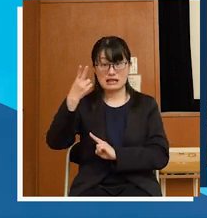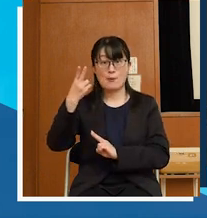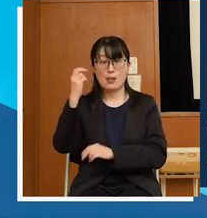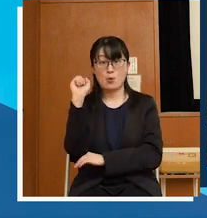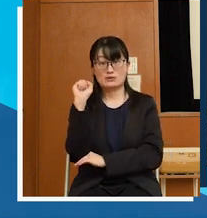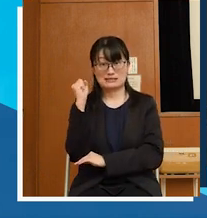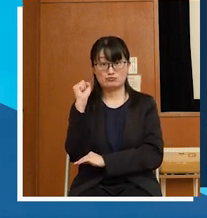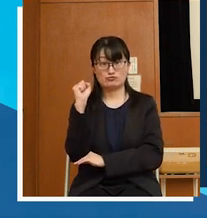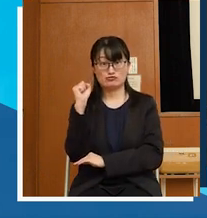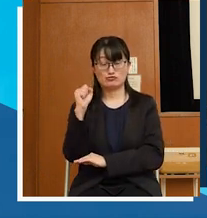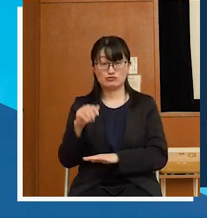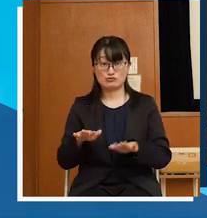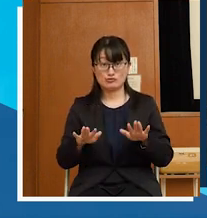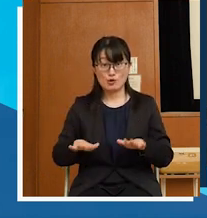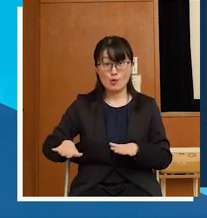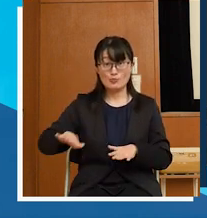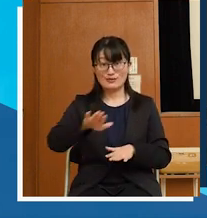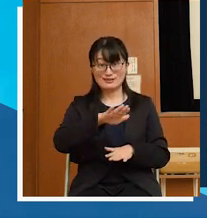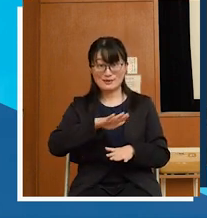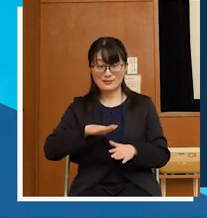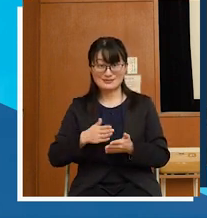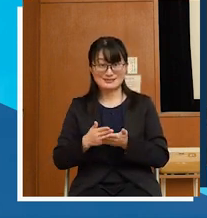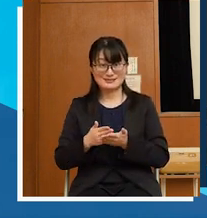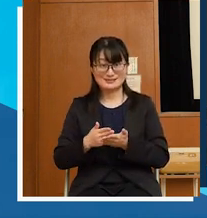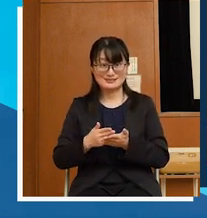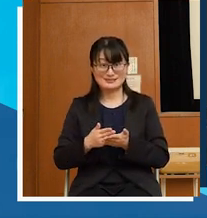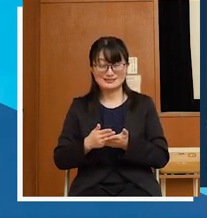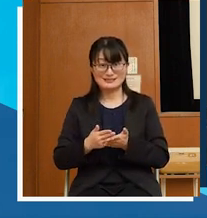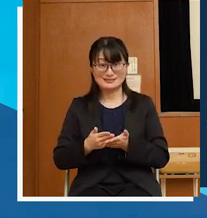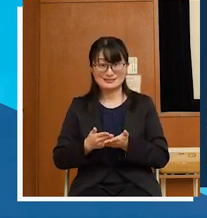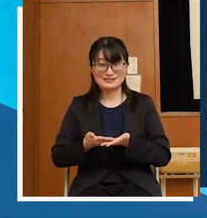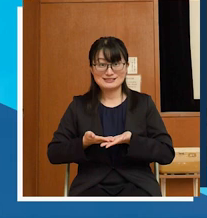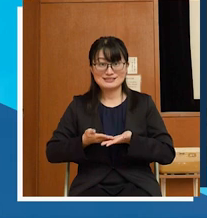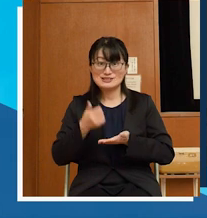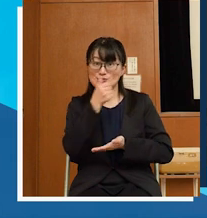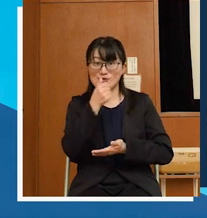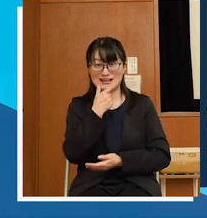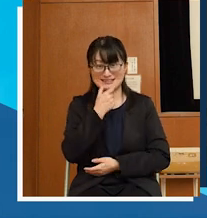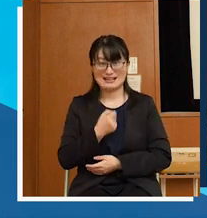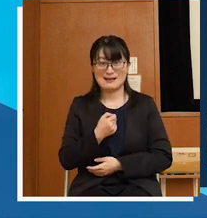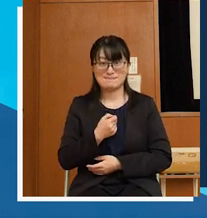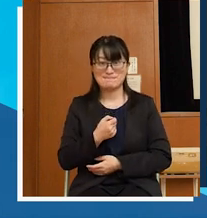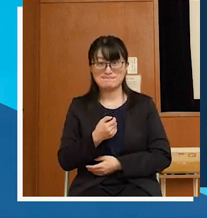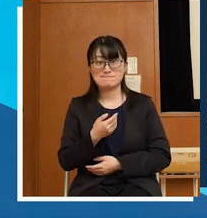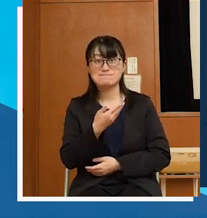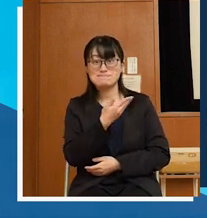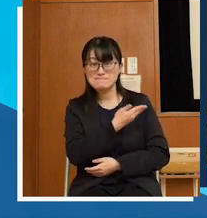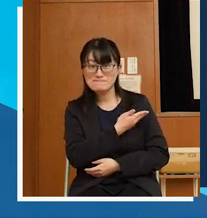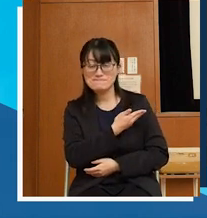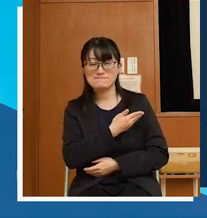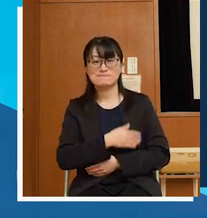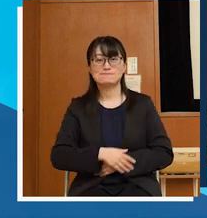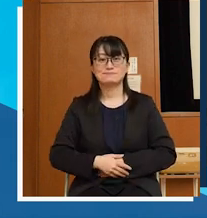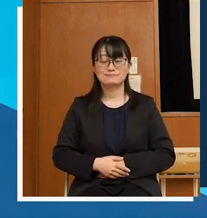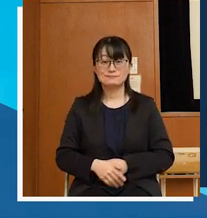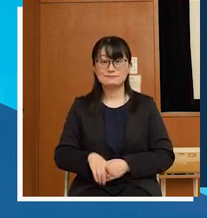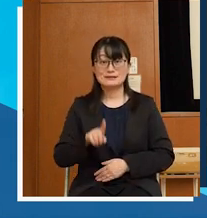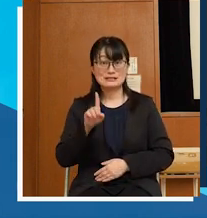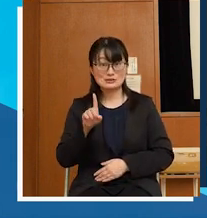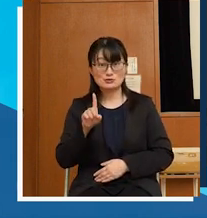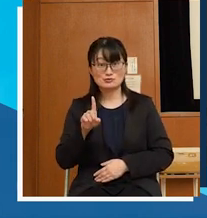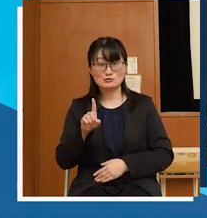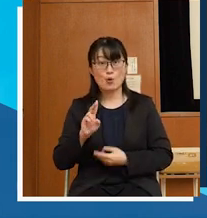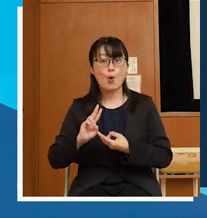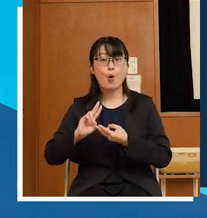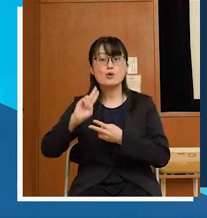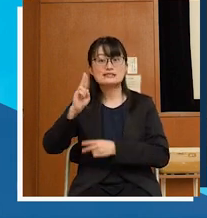を皆さんにここでちょっとお見せしたいと思います本当は写真撮って紹介できればよかったんですけどパッとお見せしますのでご覧ください1つは沖縄